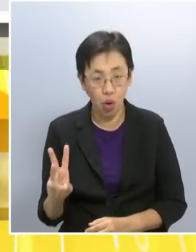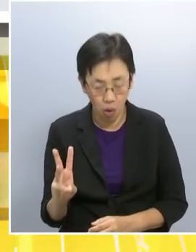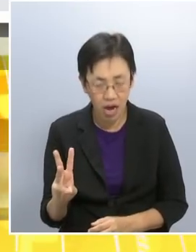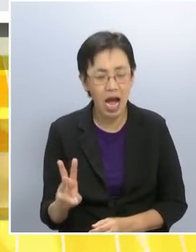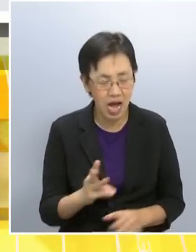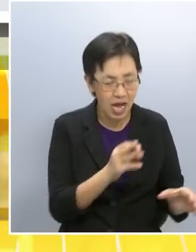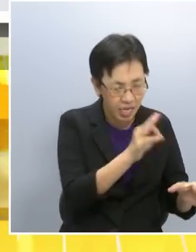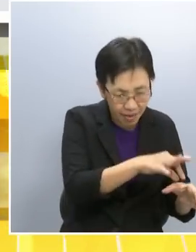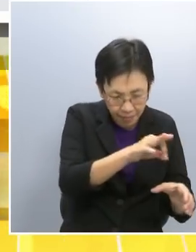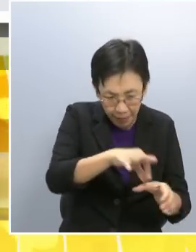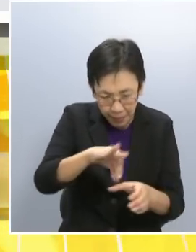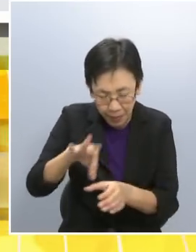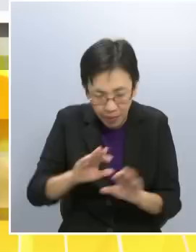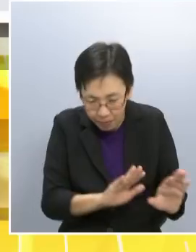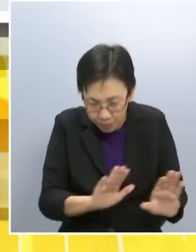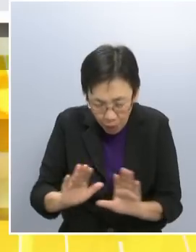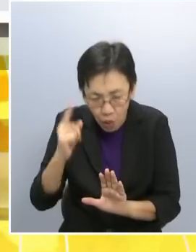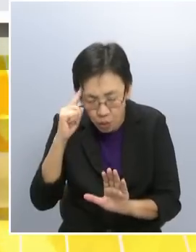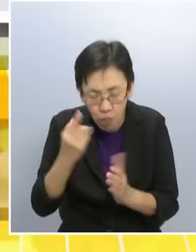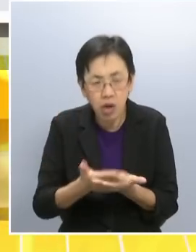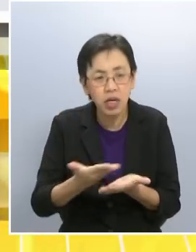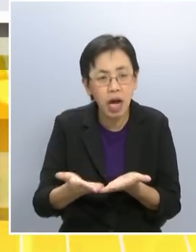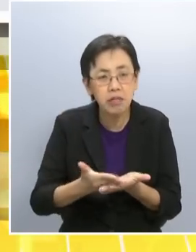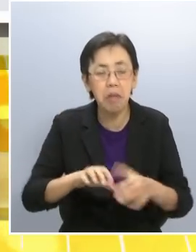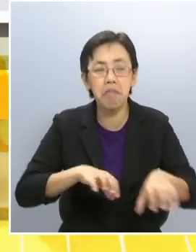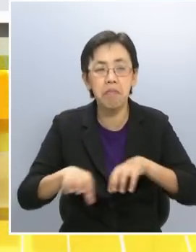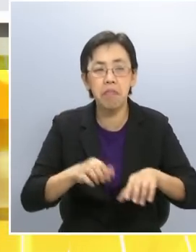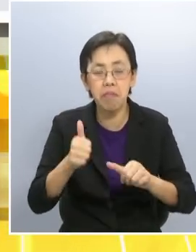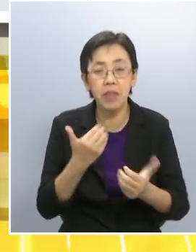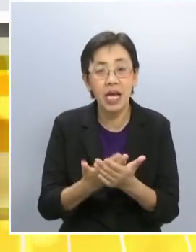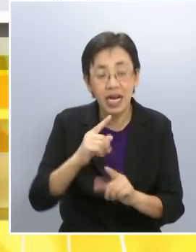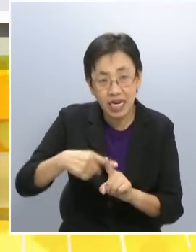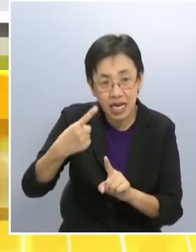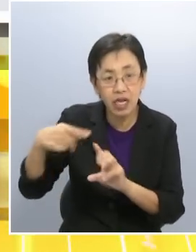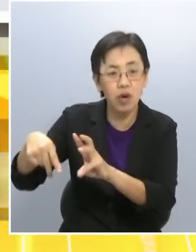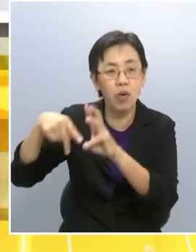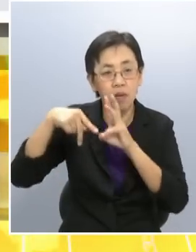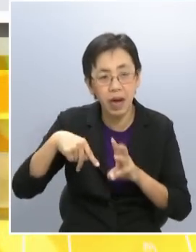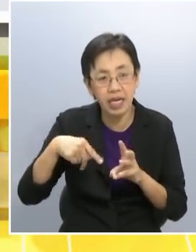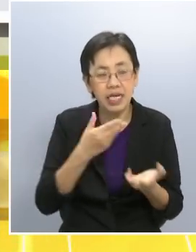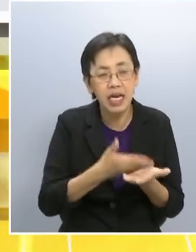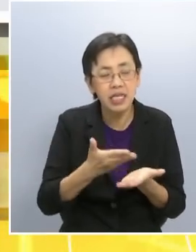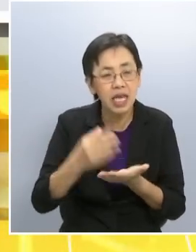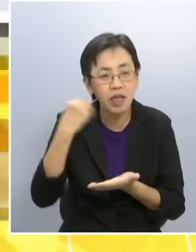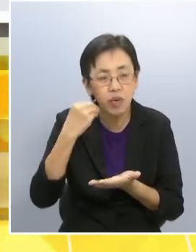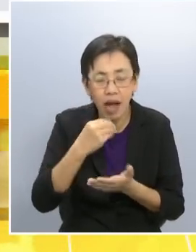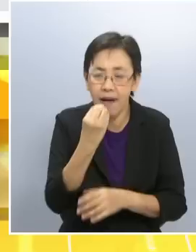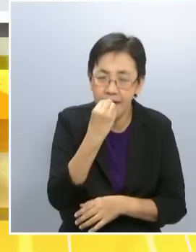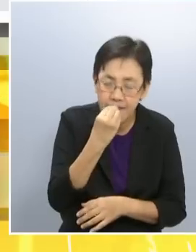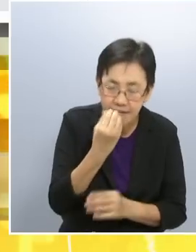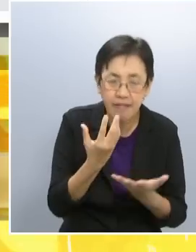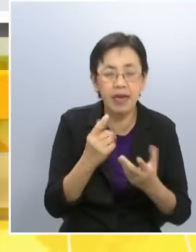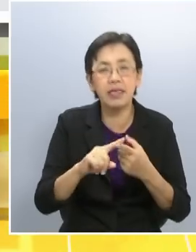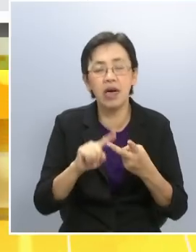ใช้บริหารเงินที่ได้ต่อเดือนเป็นอย่างดีซึ่งน้องได้เงินเดือน 6,000 บาทแต่ใช้จ่ายทุกอย่างรวมค่าอาหารรวมค่า